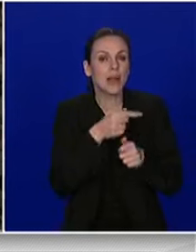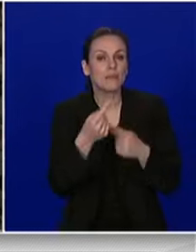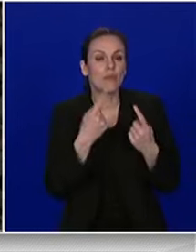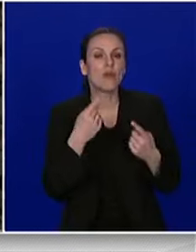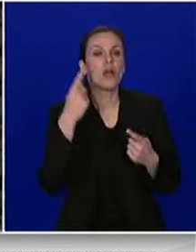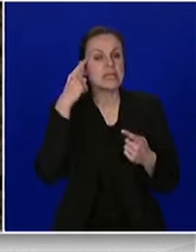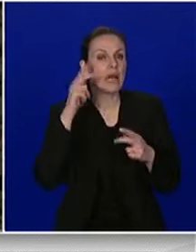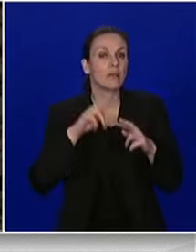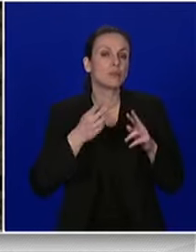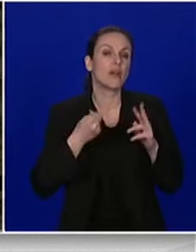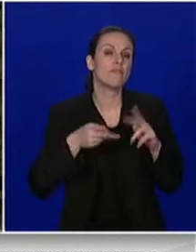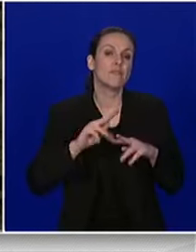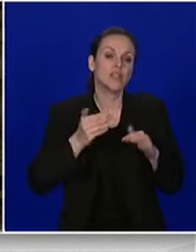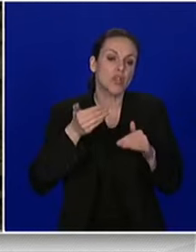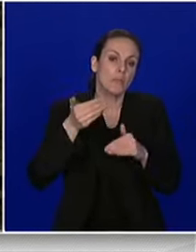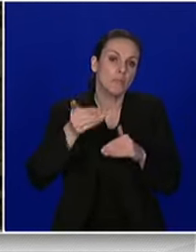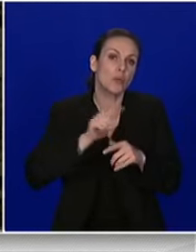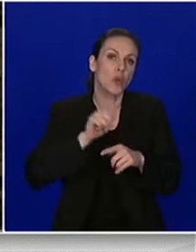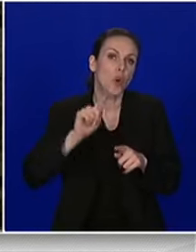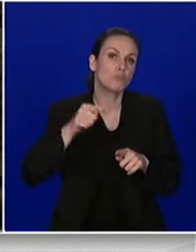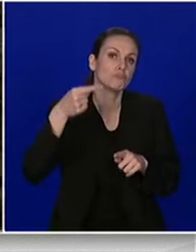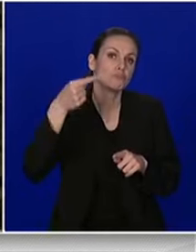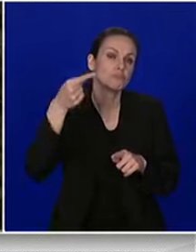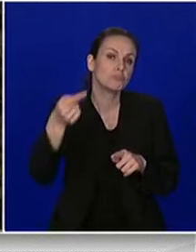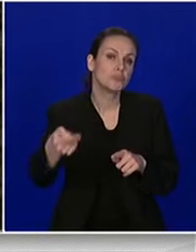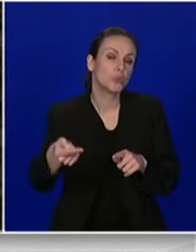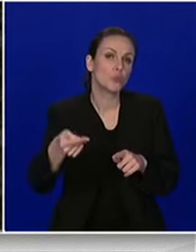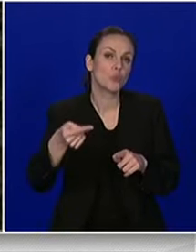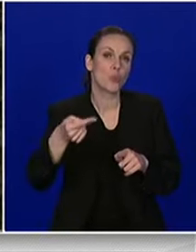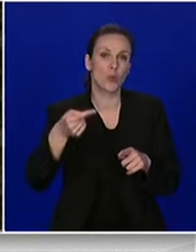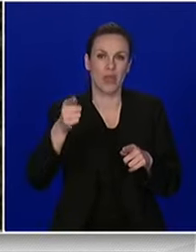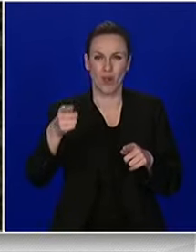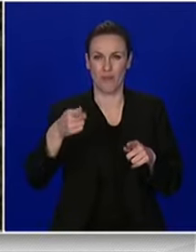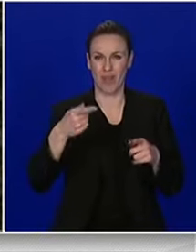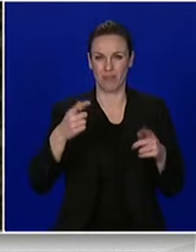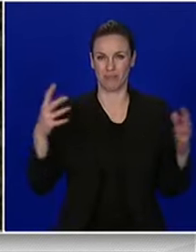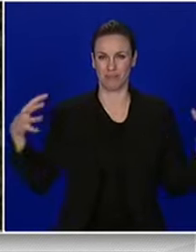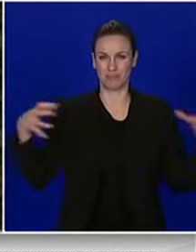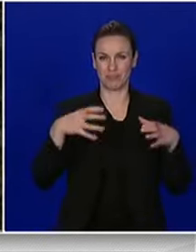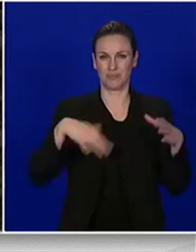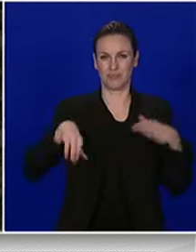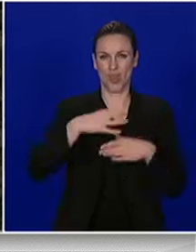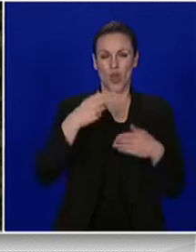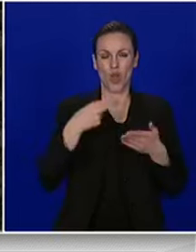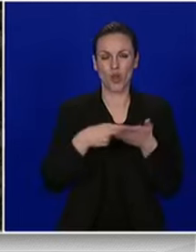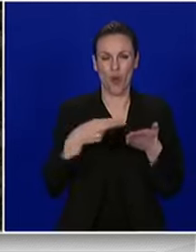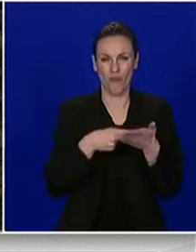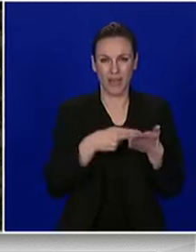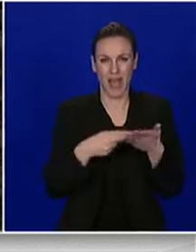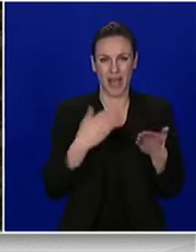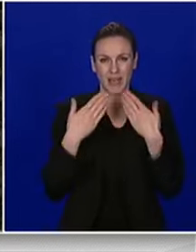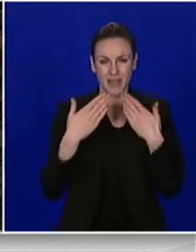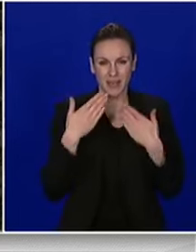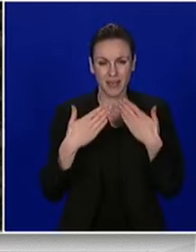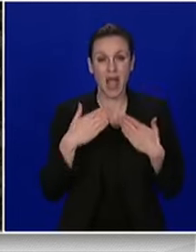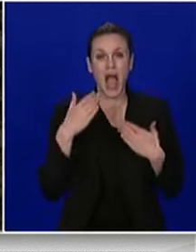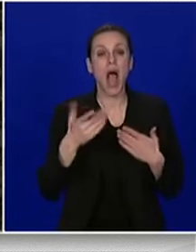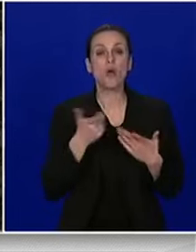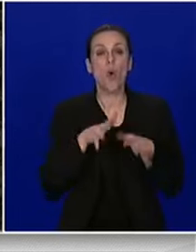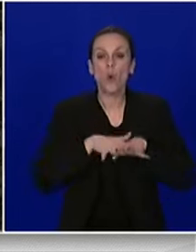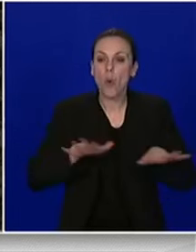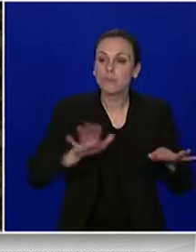doznaćemo više možda do sljedeće press konferencije. Što se tiče raširenosti UK soja